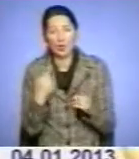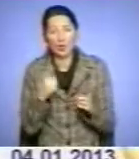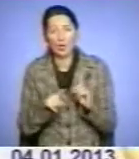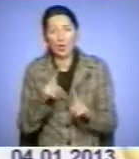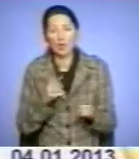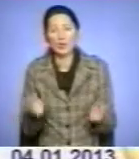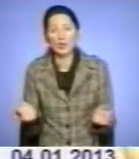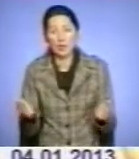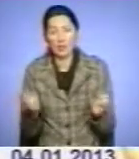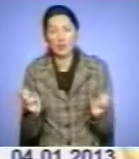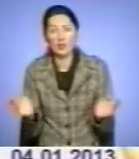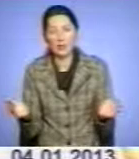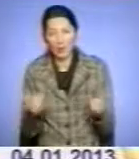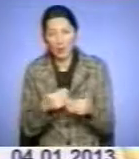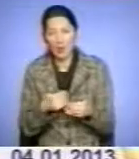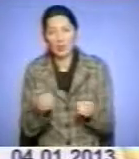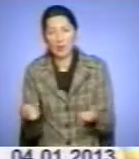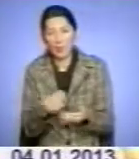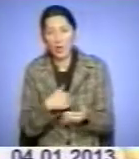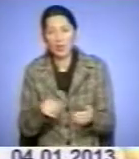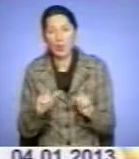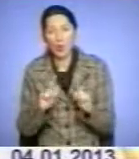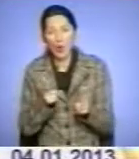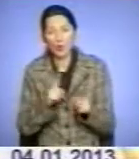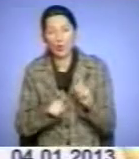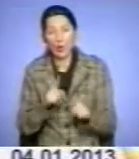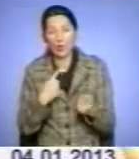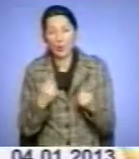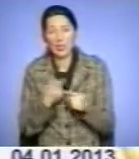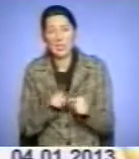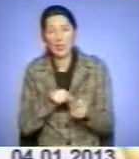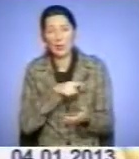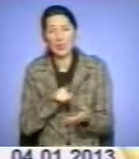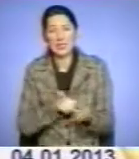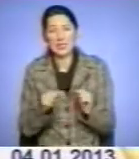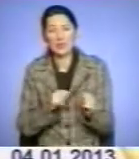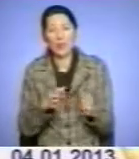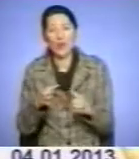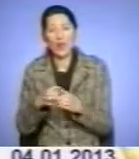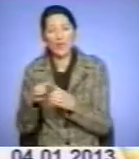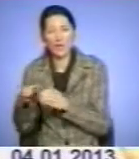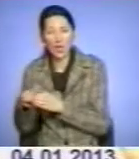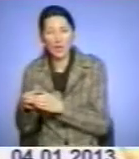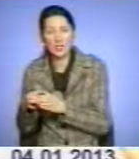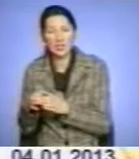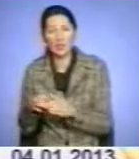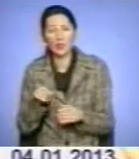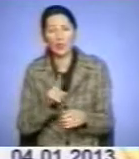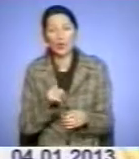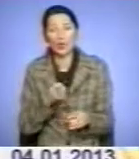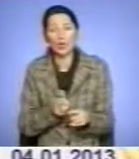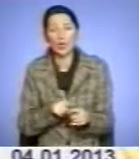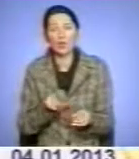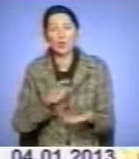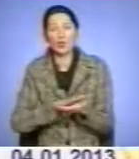раду і обговорити це питання з керівниками фракцій. Тому що дана